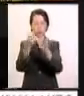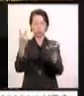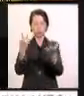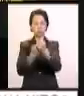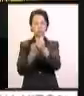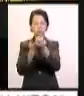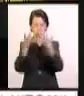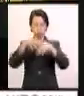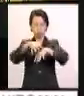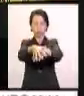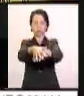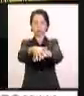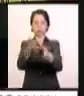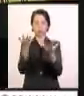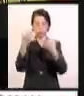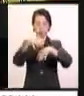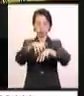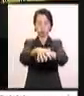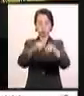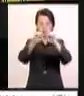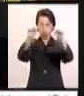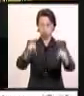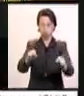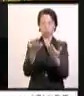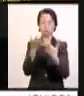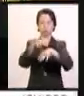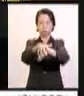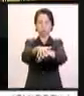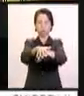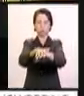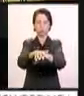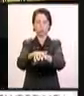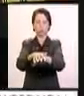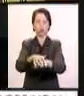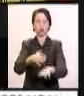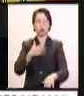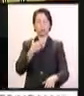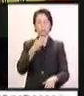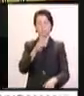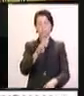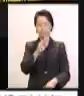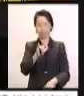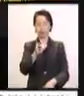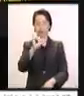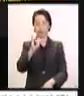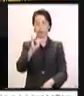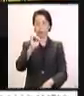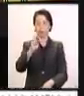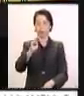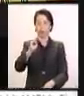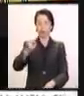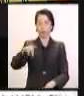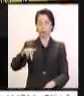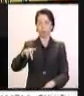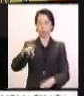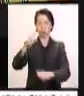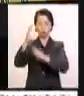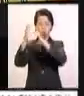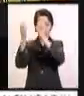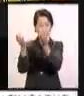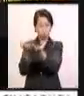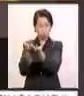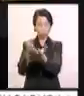sistem immigration yang berintegrasi, saya panggil MyIMS Global, dan ini adalah